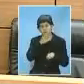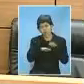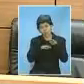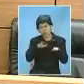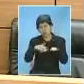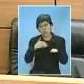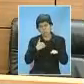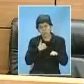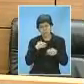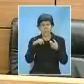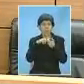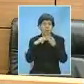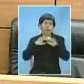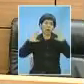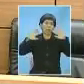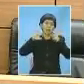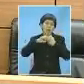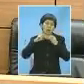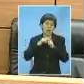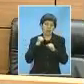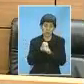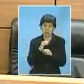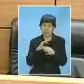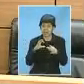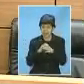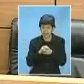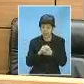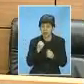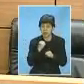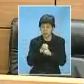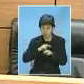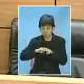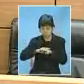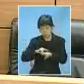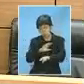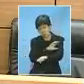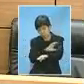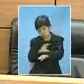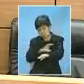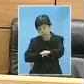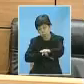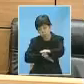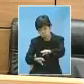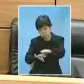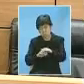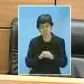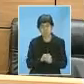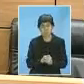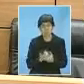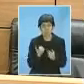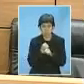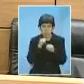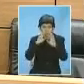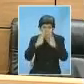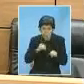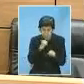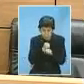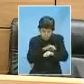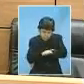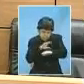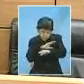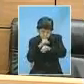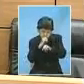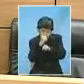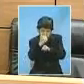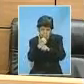เต็มแต่ปัญหาของรัฐบาลโดยเฉพาะองค์การขนส่งมวลชนที่เป็นระบบรางเนี่ยนะครับทั้งใต้ดินและบนดินเนี่ยออกแบบรถไว้อย่างดิบดีท่าน